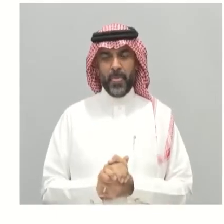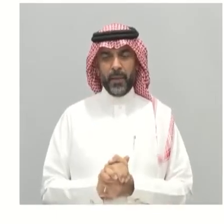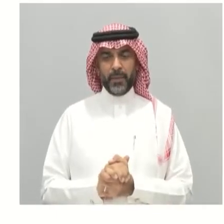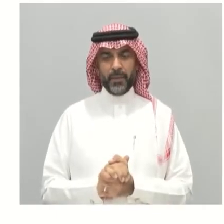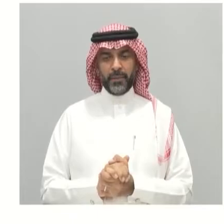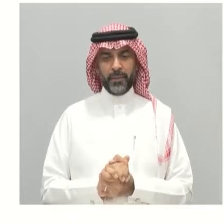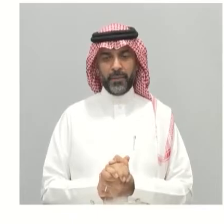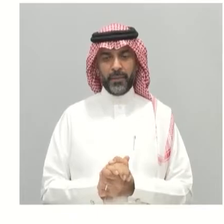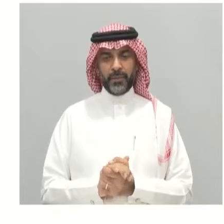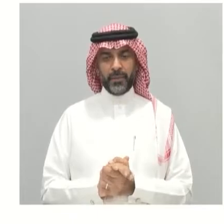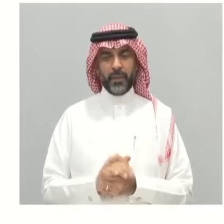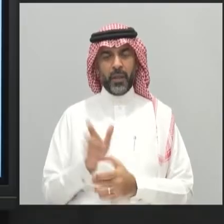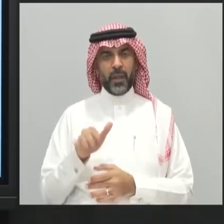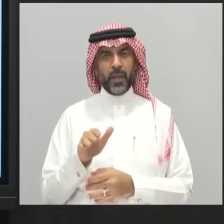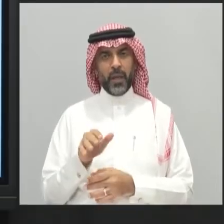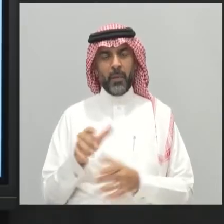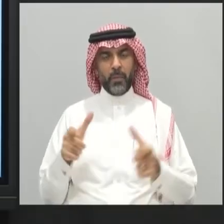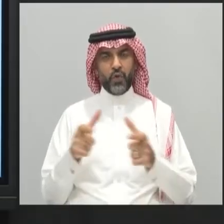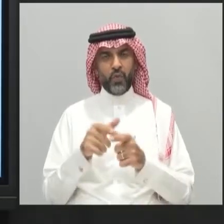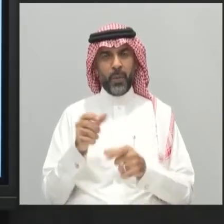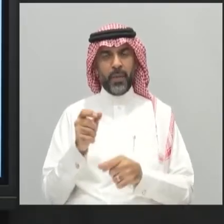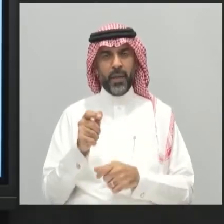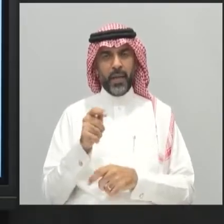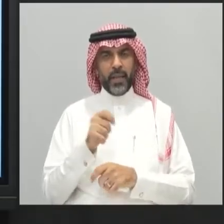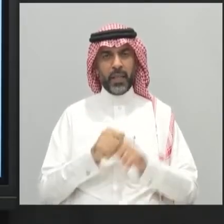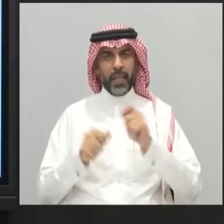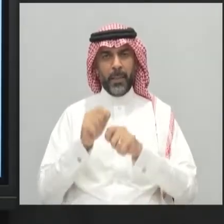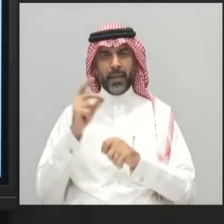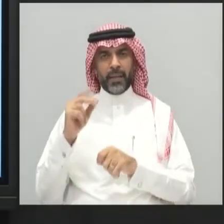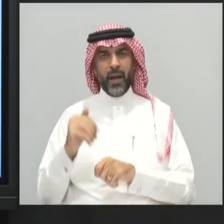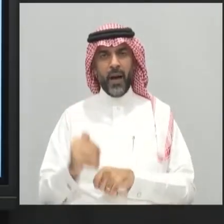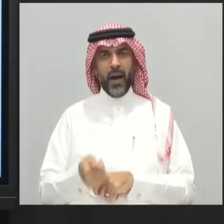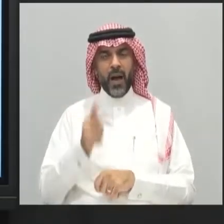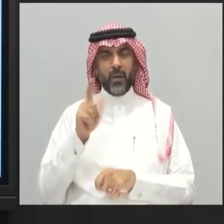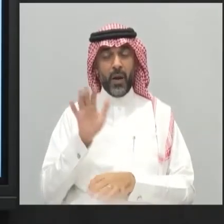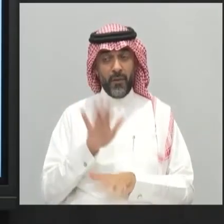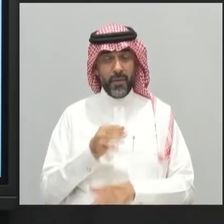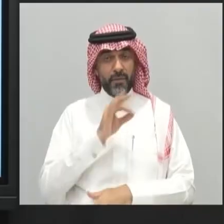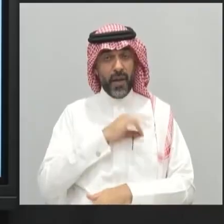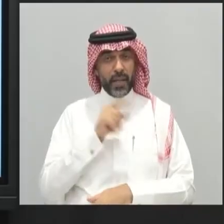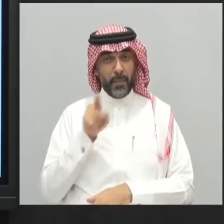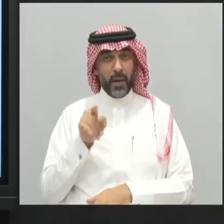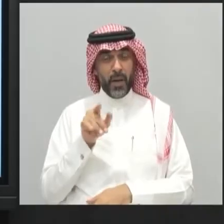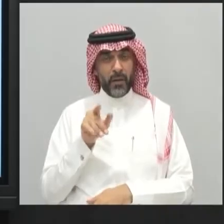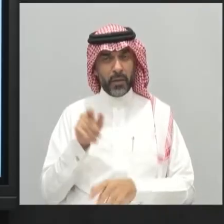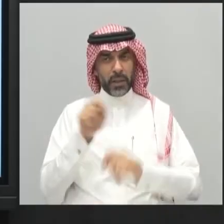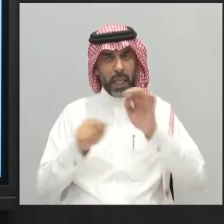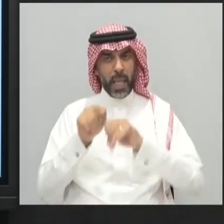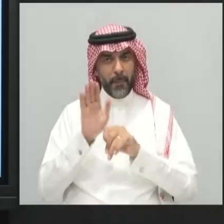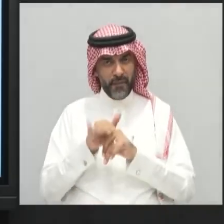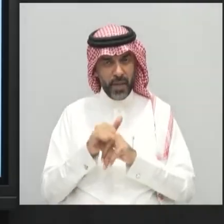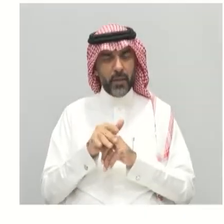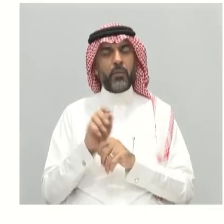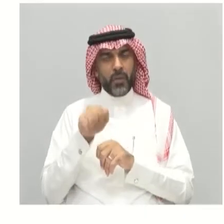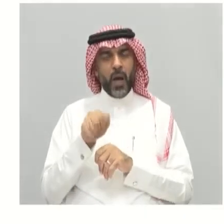هنا لدينا مجموعه من استعمالات الطحالب هل الطحالب لها استعمالات او لها استخدامات نعم